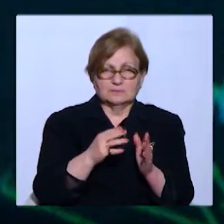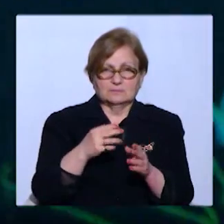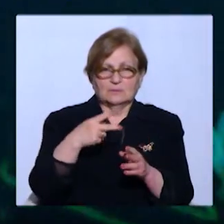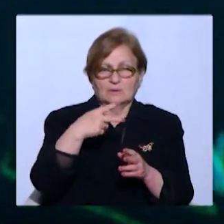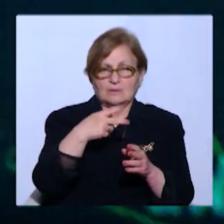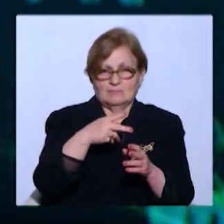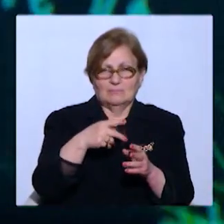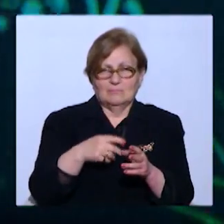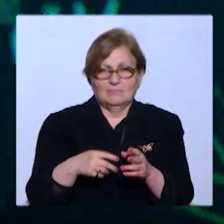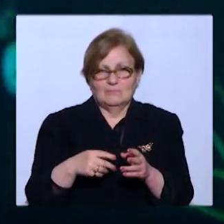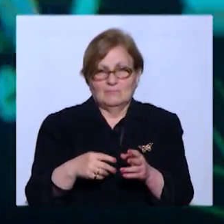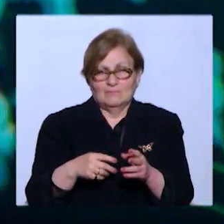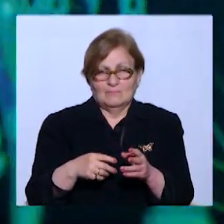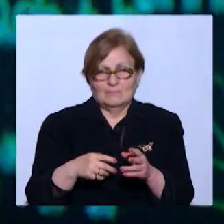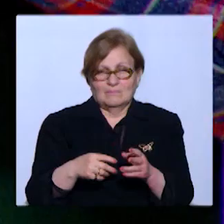ასწრებთ ხო?